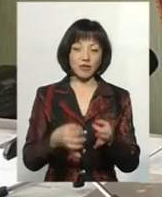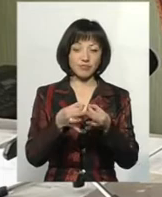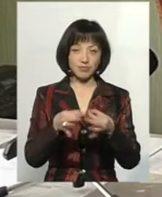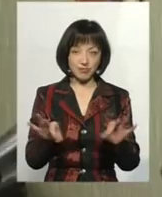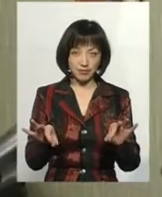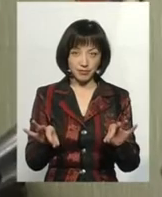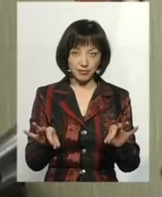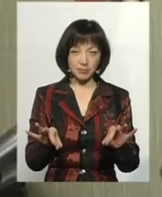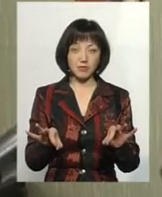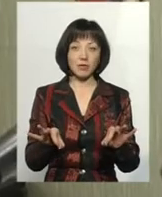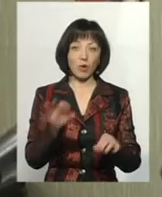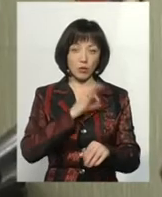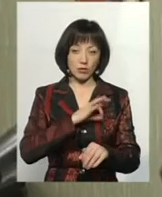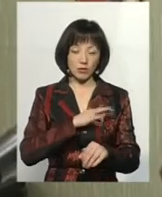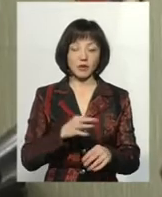розконсервацією і,